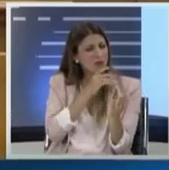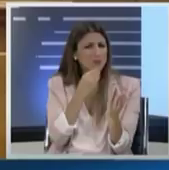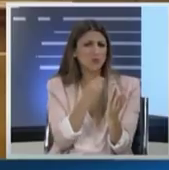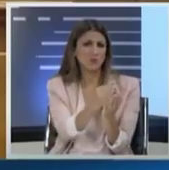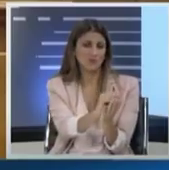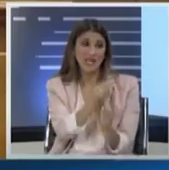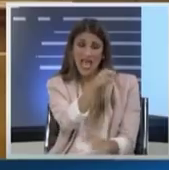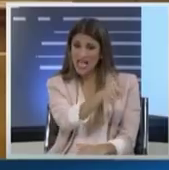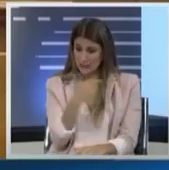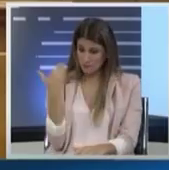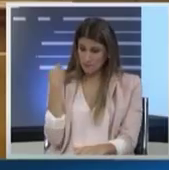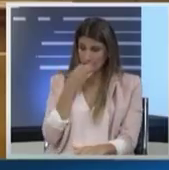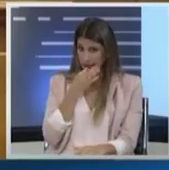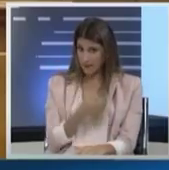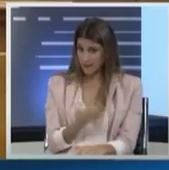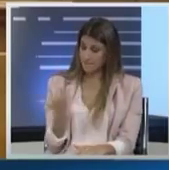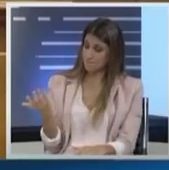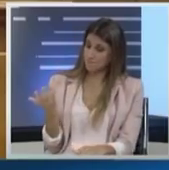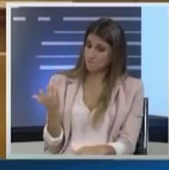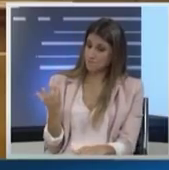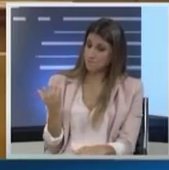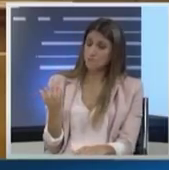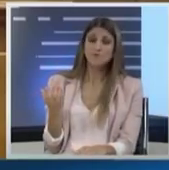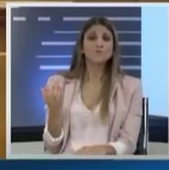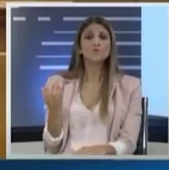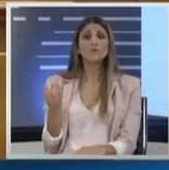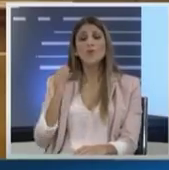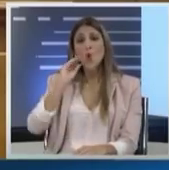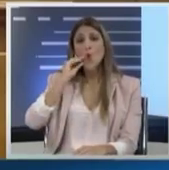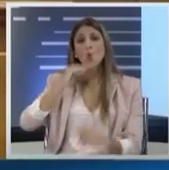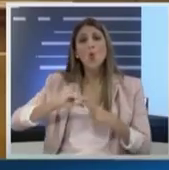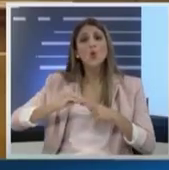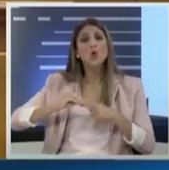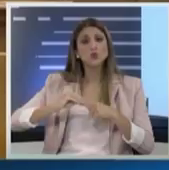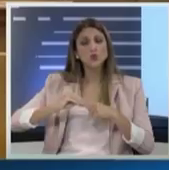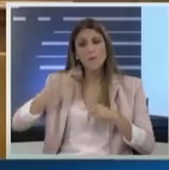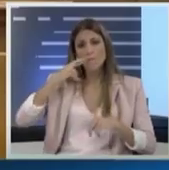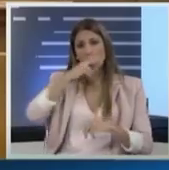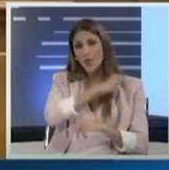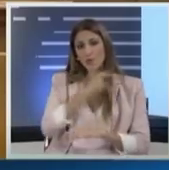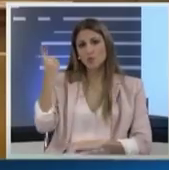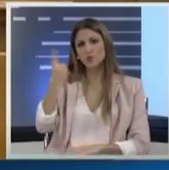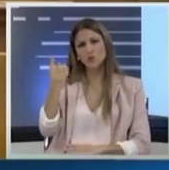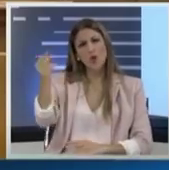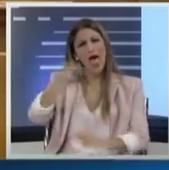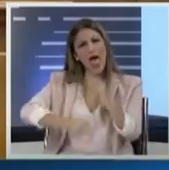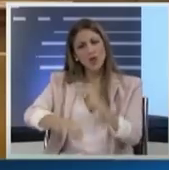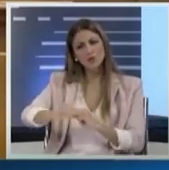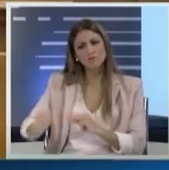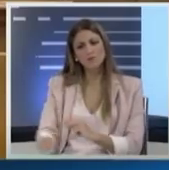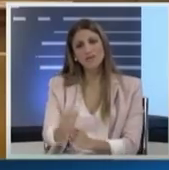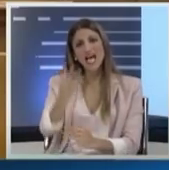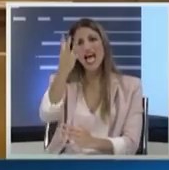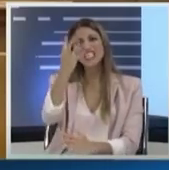με θαυμασμό ομολογουμένως ότι ο Ούγγρος Πρωθυπουργός πήρε κοντά στο 49%. Αυτό ακριβώς είναι